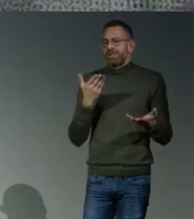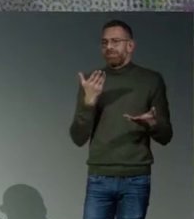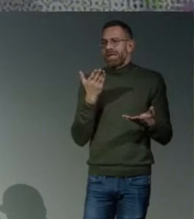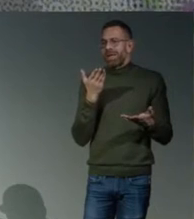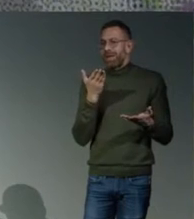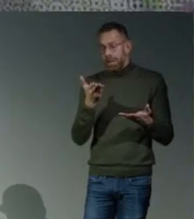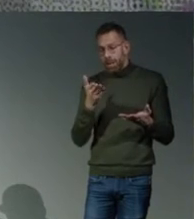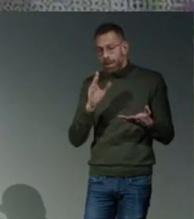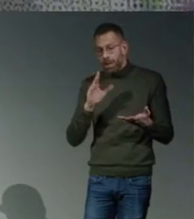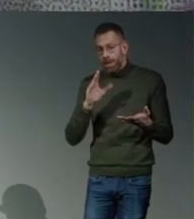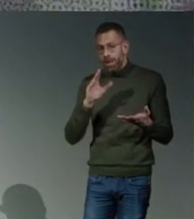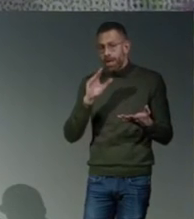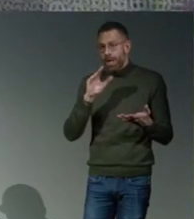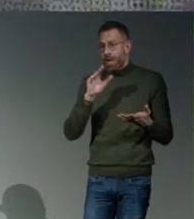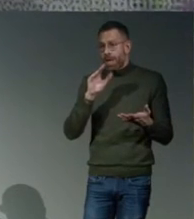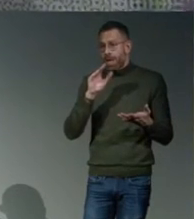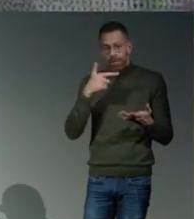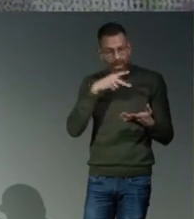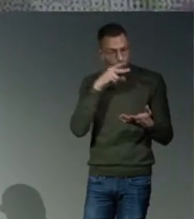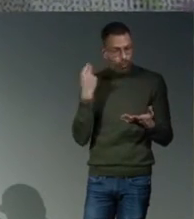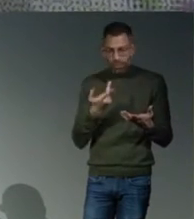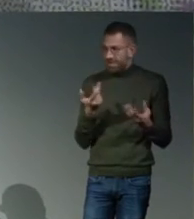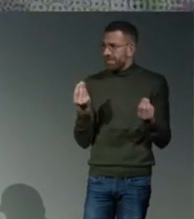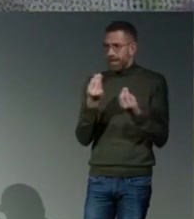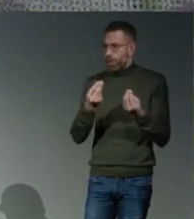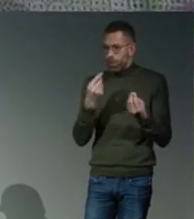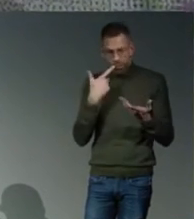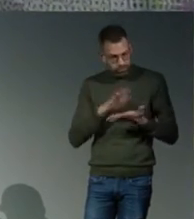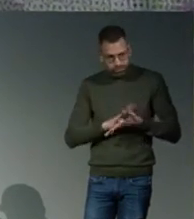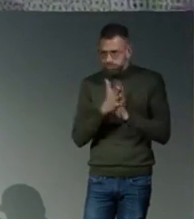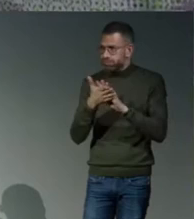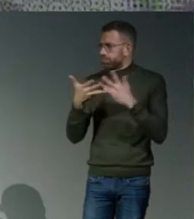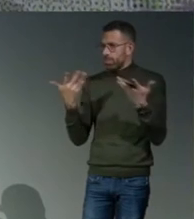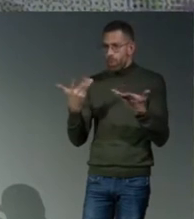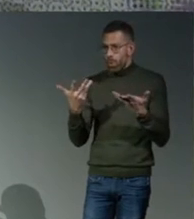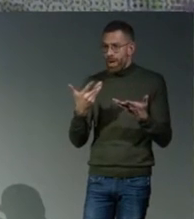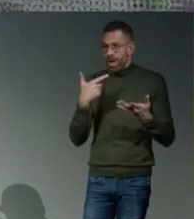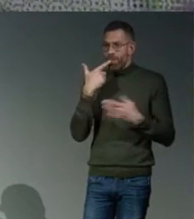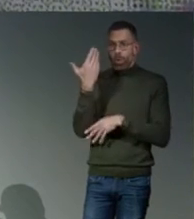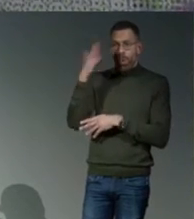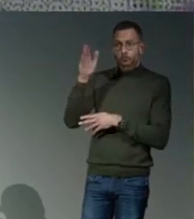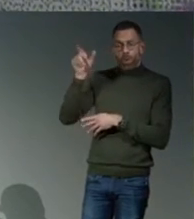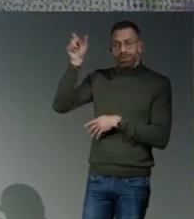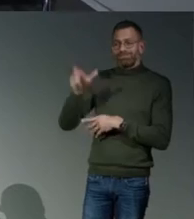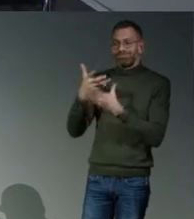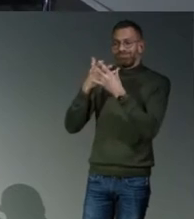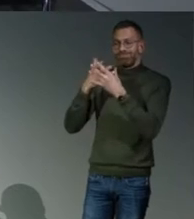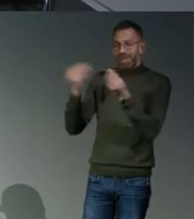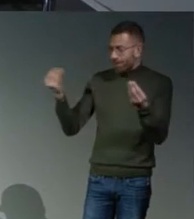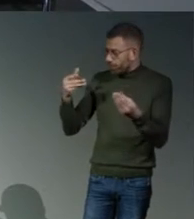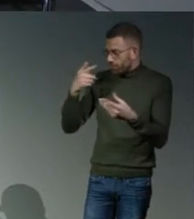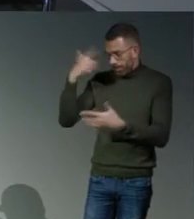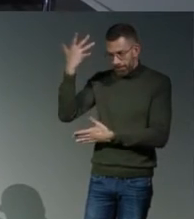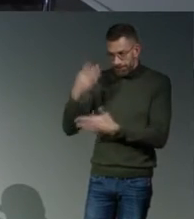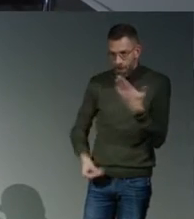qu'est-ce que devient l'humanité, comment elle se métamorphose à partir du moment où l'autre perdu, qui est un trou